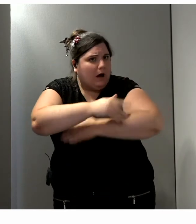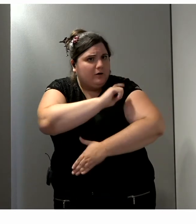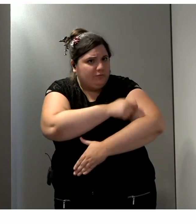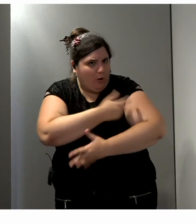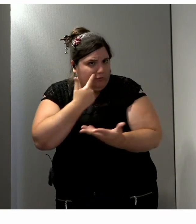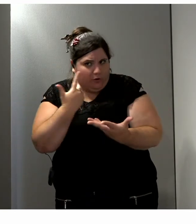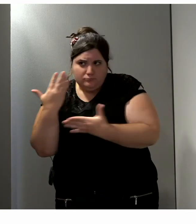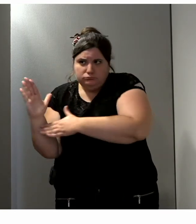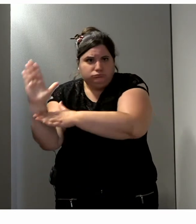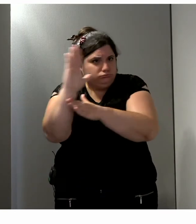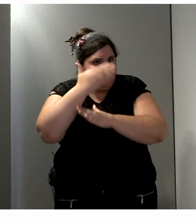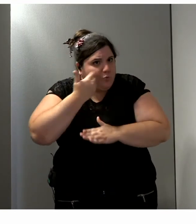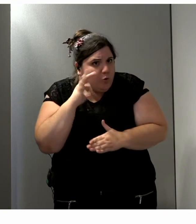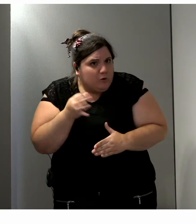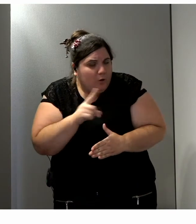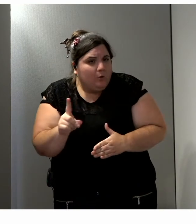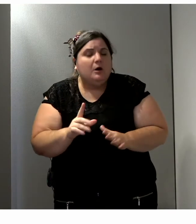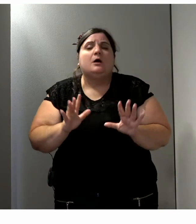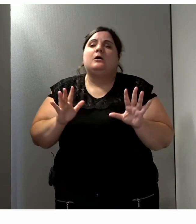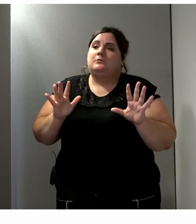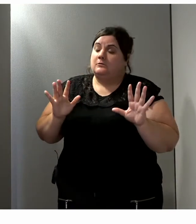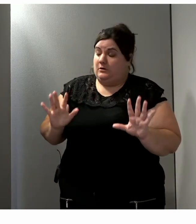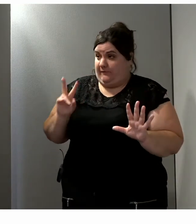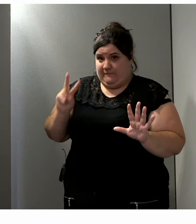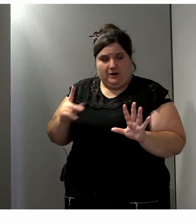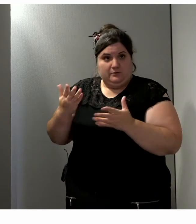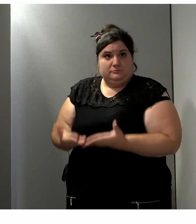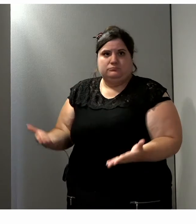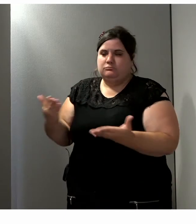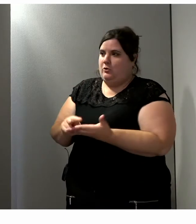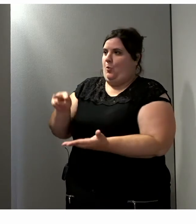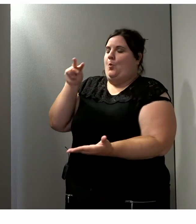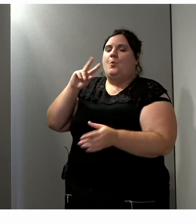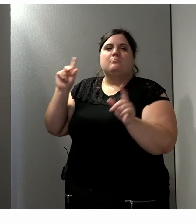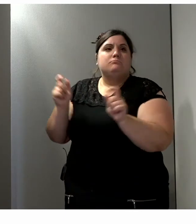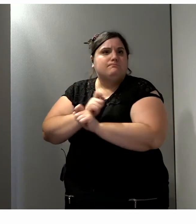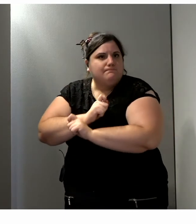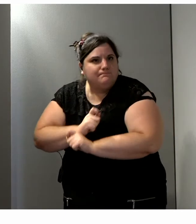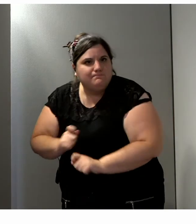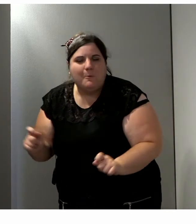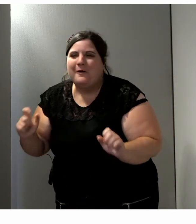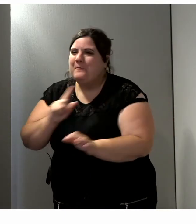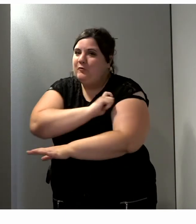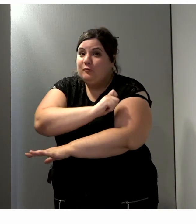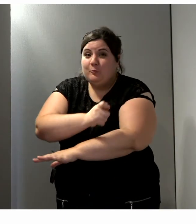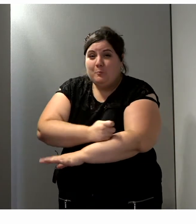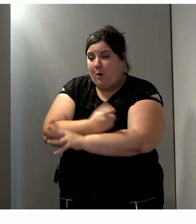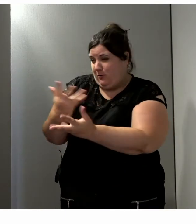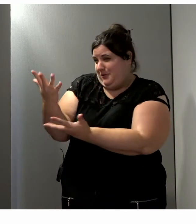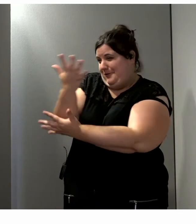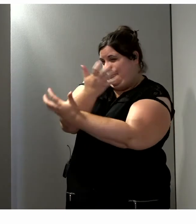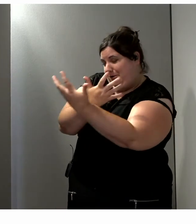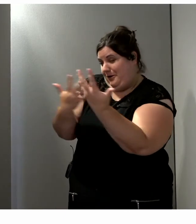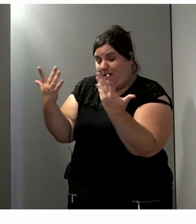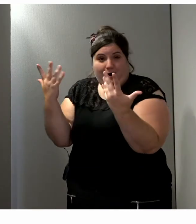D'abord, je crois que ça a été pour nous tous un moment absolument formidable parce qu'on a assisté à des moments sportifs absolument